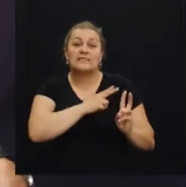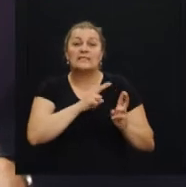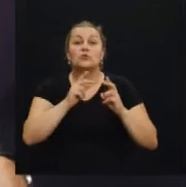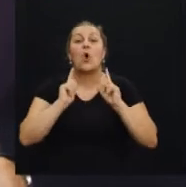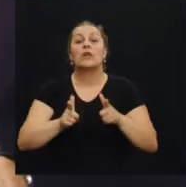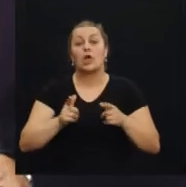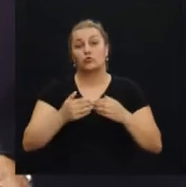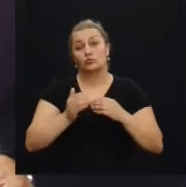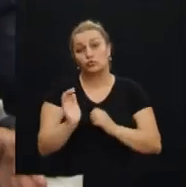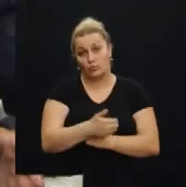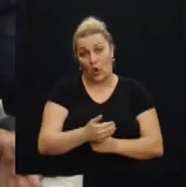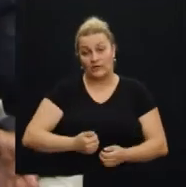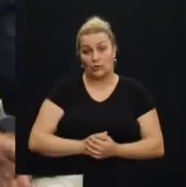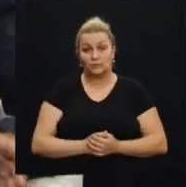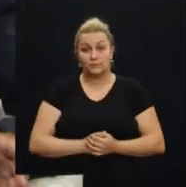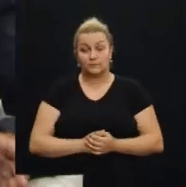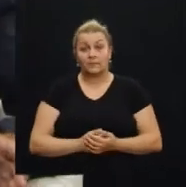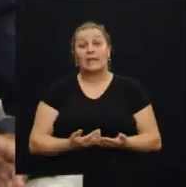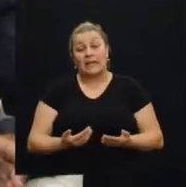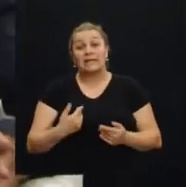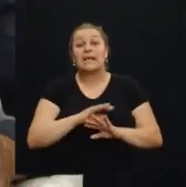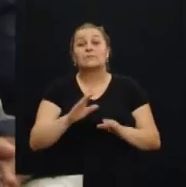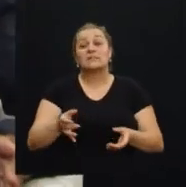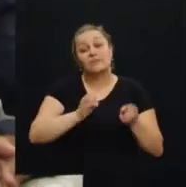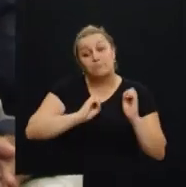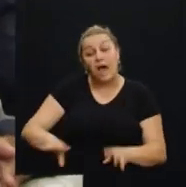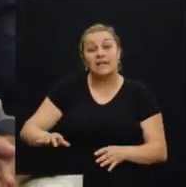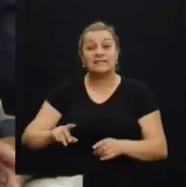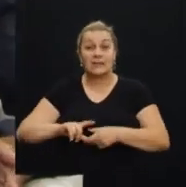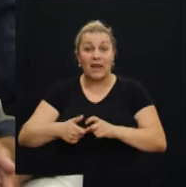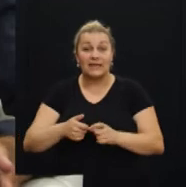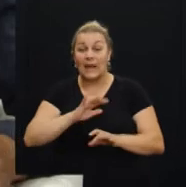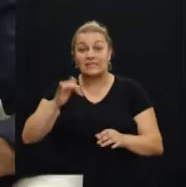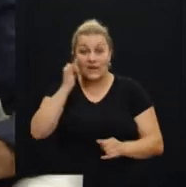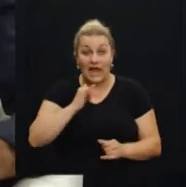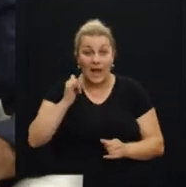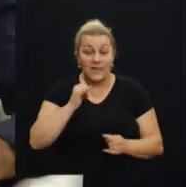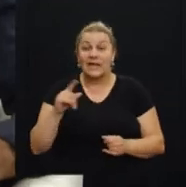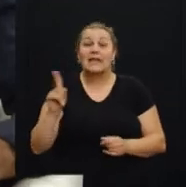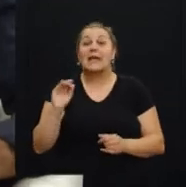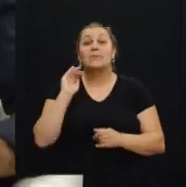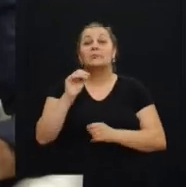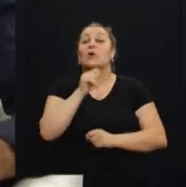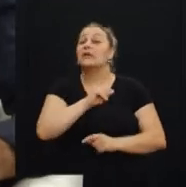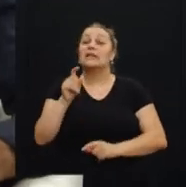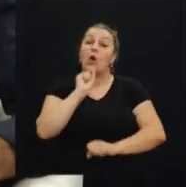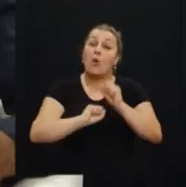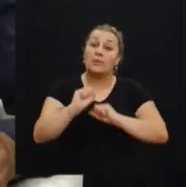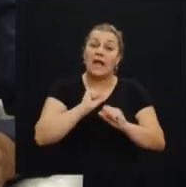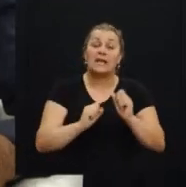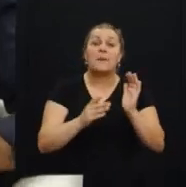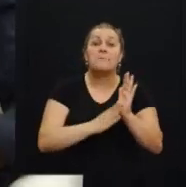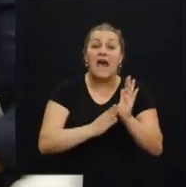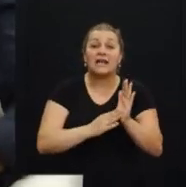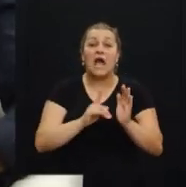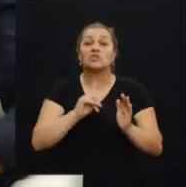ratu u Dubrovniku. Da smo svi bacili materijale, da smo sve kamere bacili, onda ne bi bio obranjen ni Markač, ni